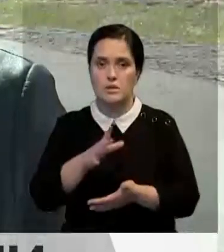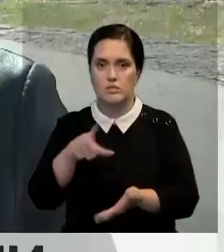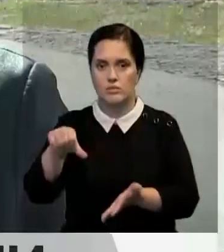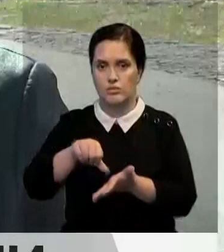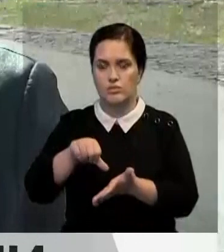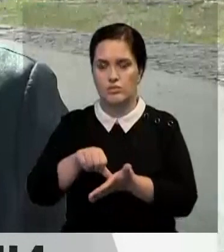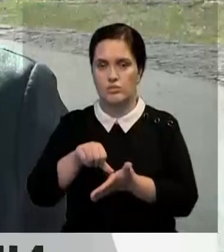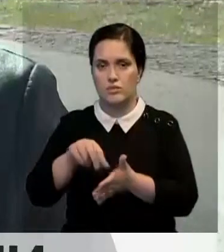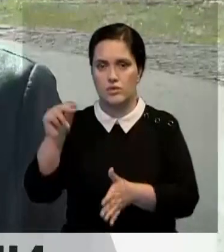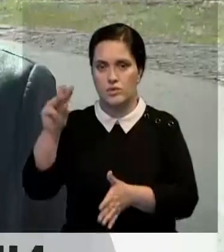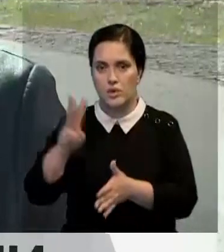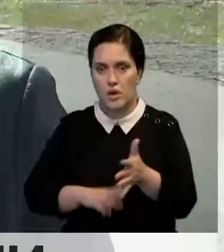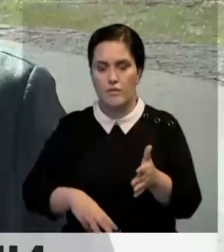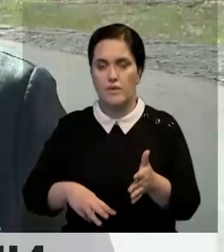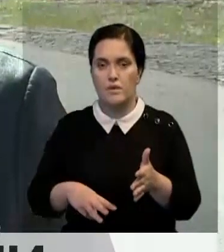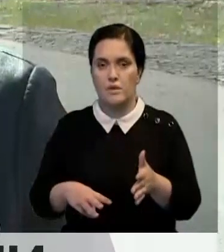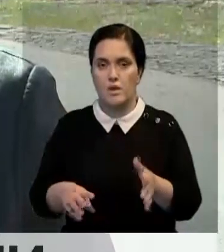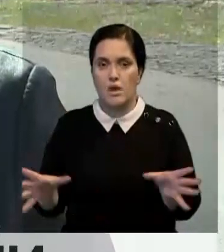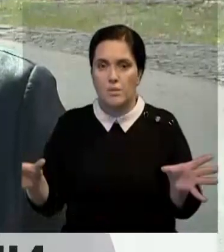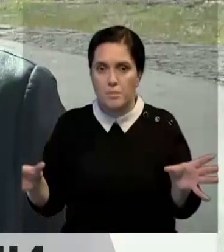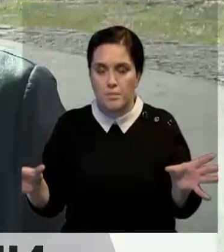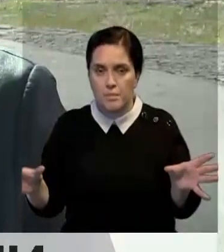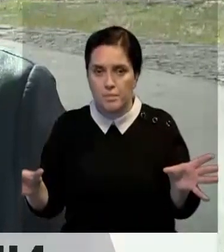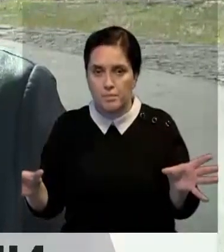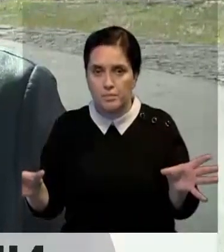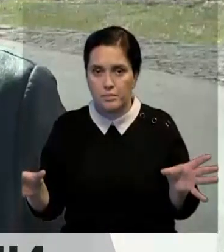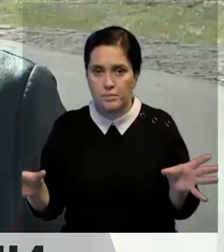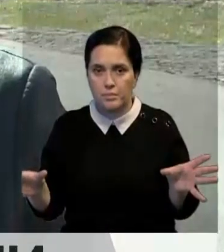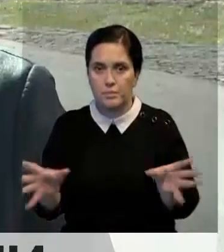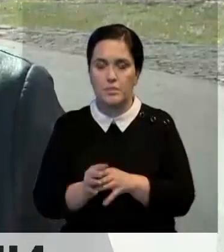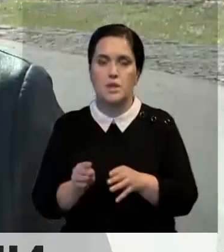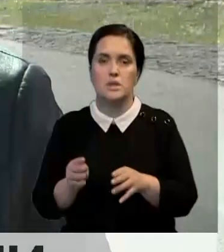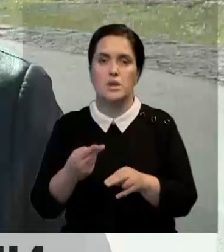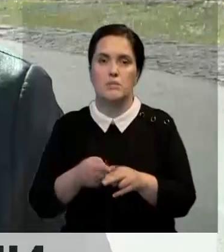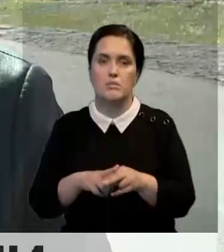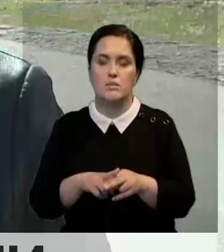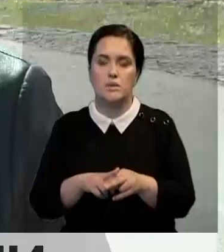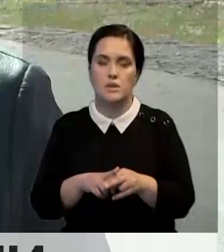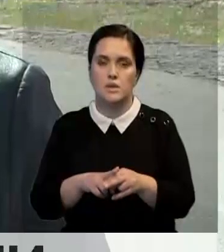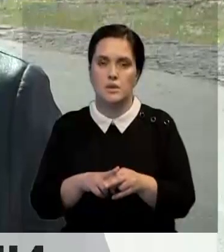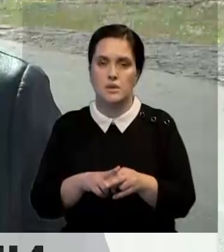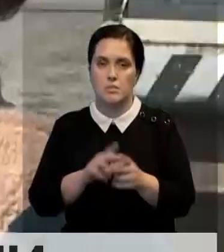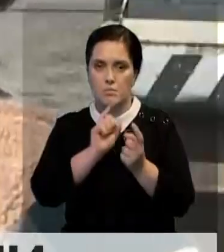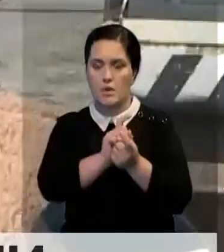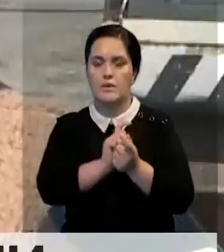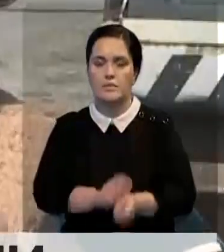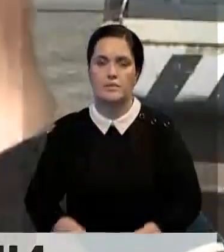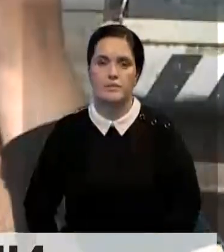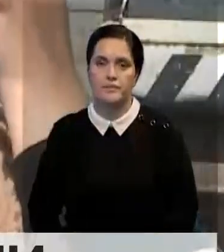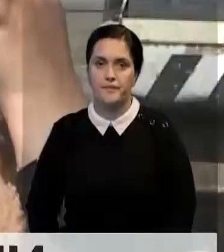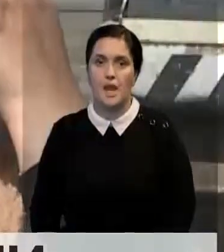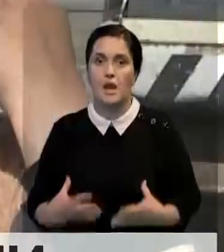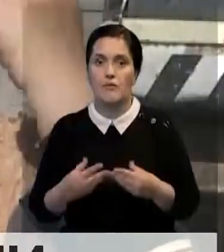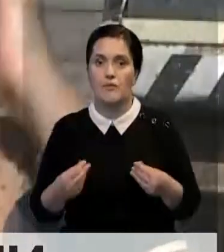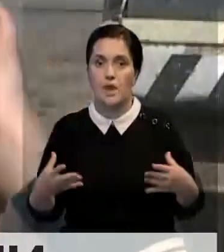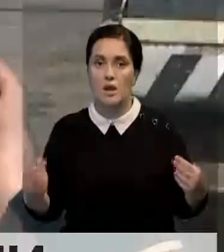участие, чтобы как-то вместе, сплоченно нам устранить эти все недостатки. Весной у нас вот здесь